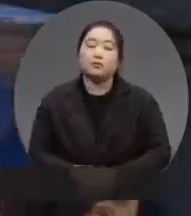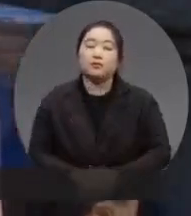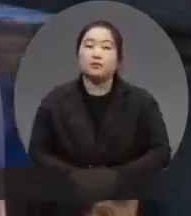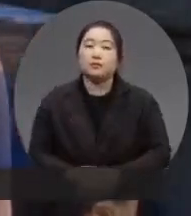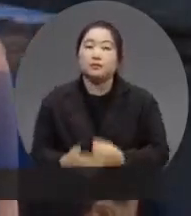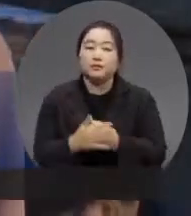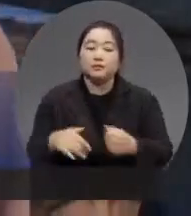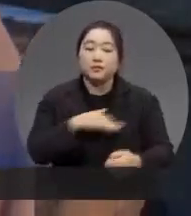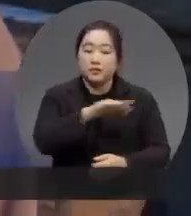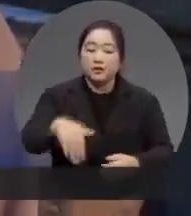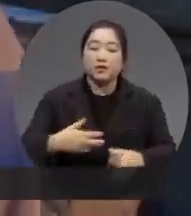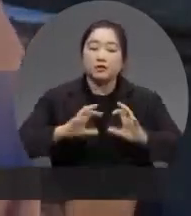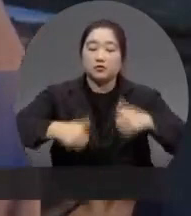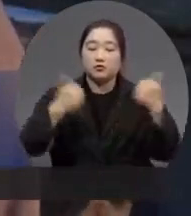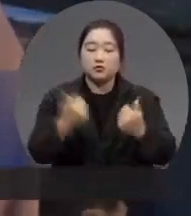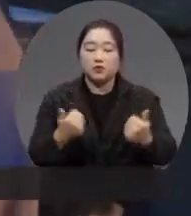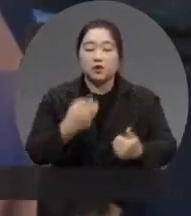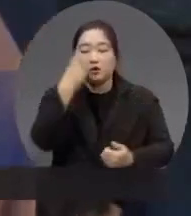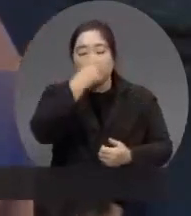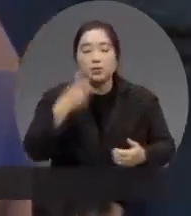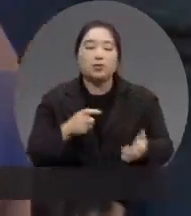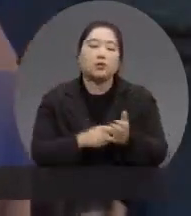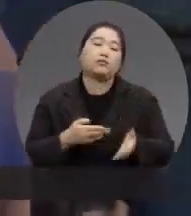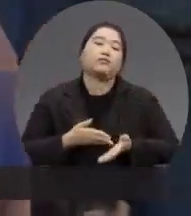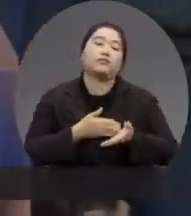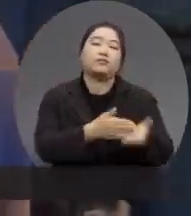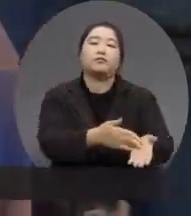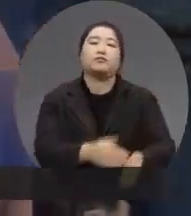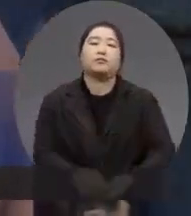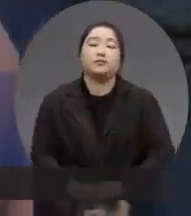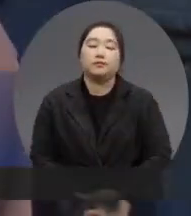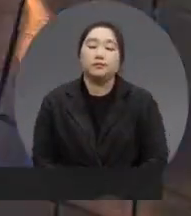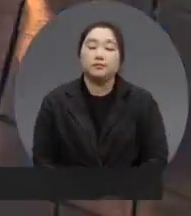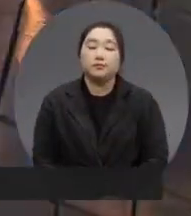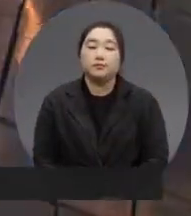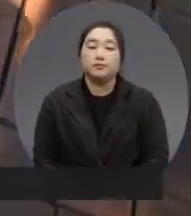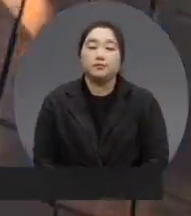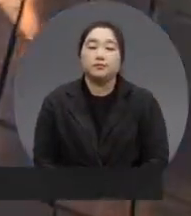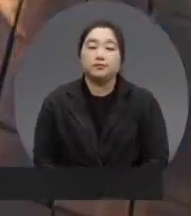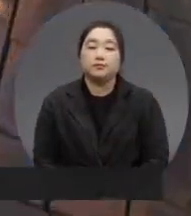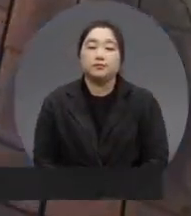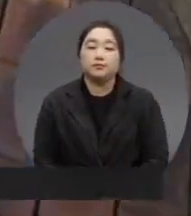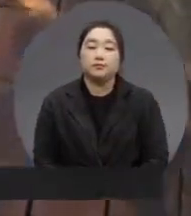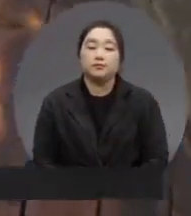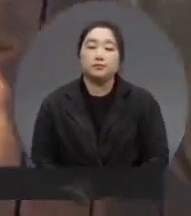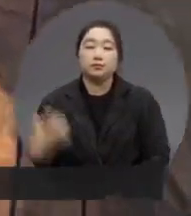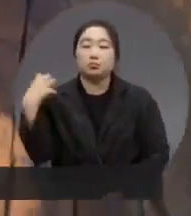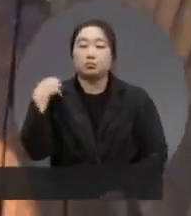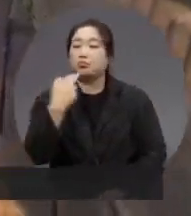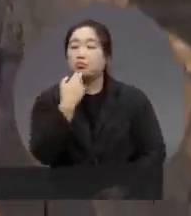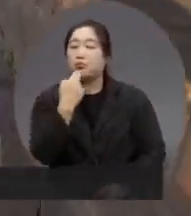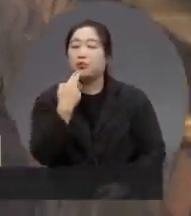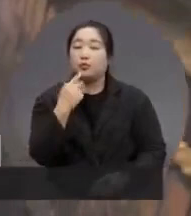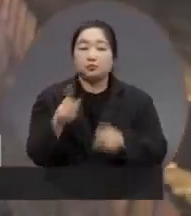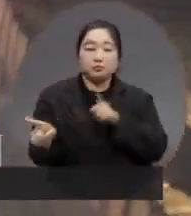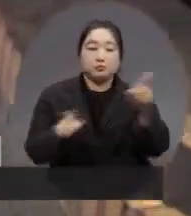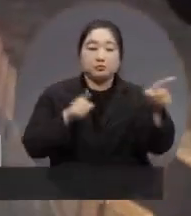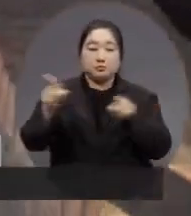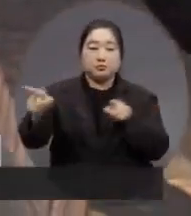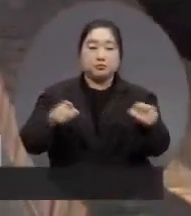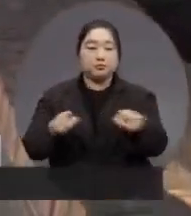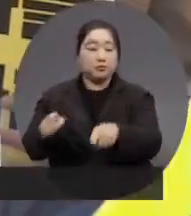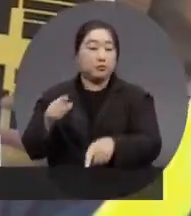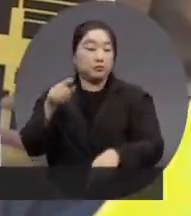그래서 저희가 국회에 강력히 국정조사를 촉구하는 거고요. 누구 하나 책임지는 사람 없이 맞게 된